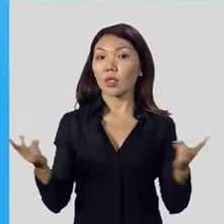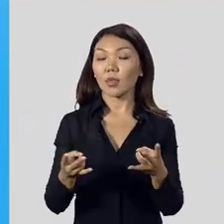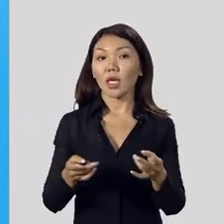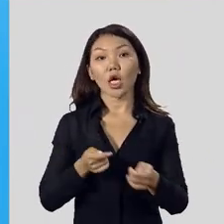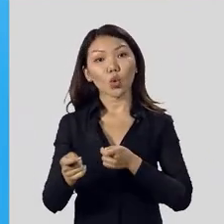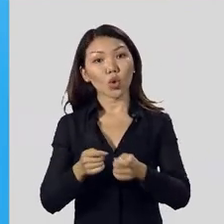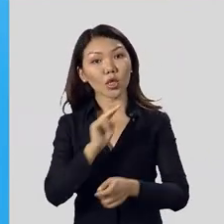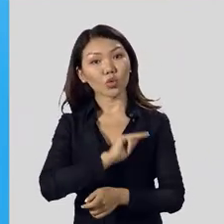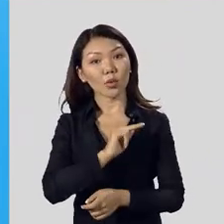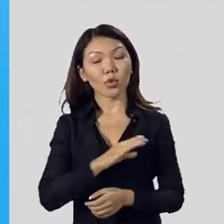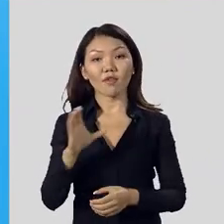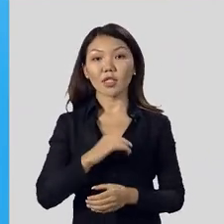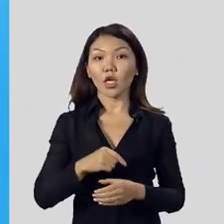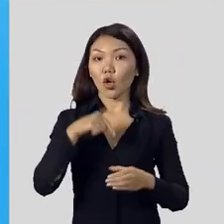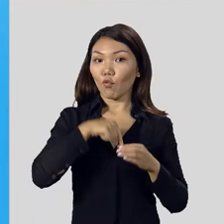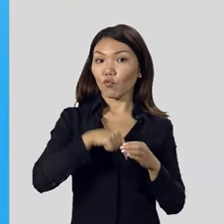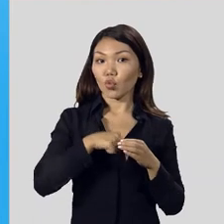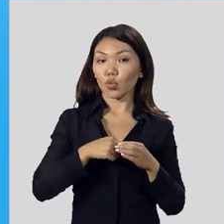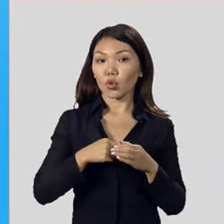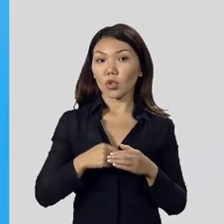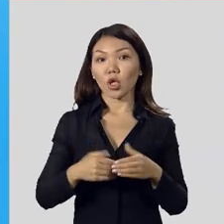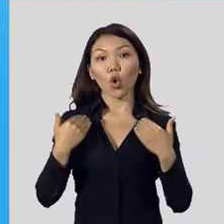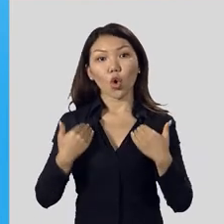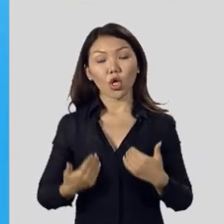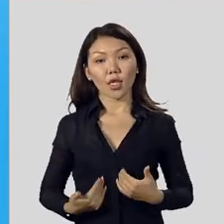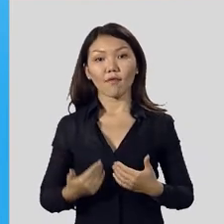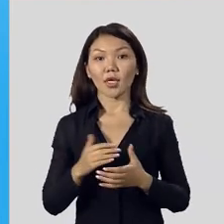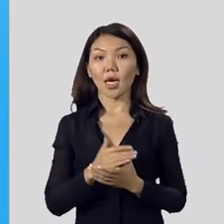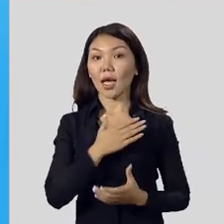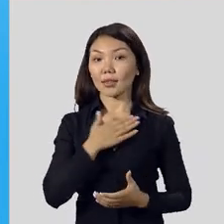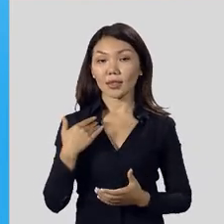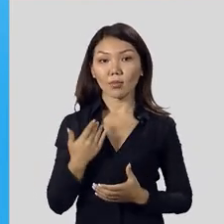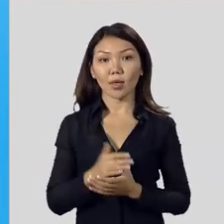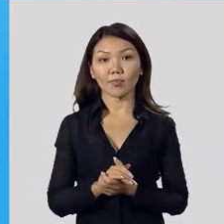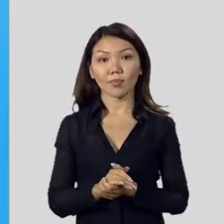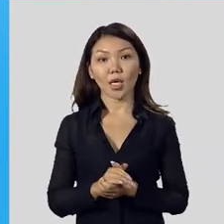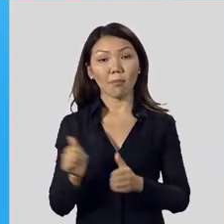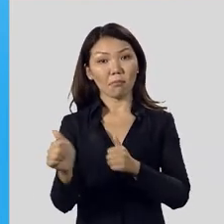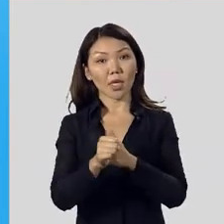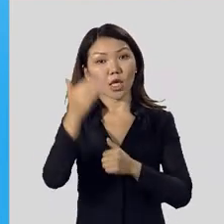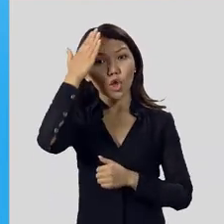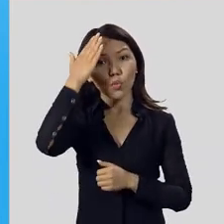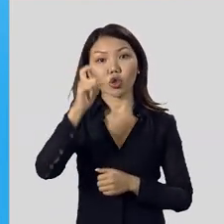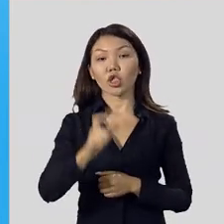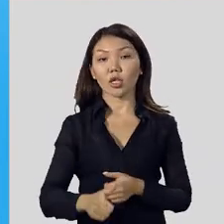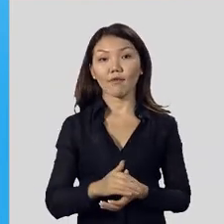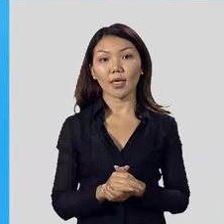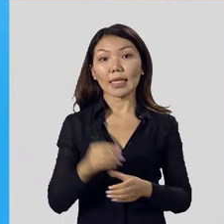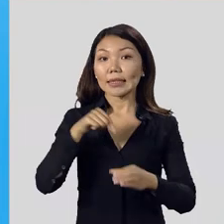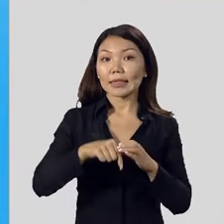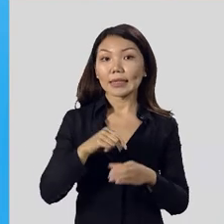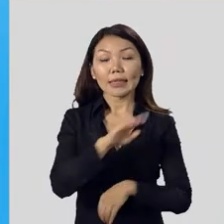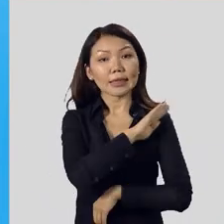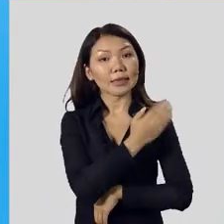работы всех внутренних органов организма. Передний мозг человека состоит из